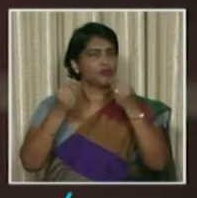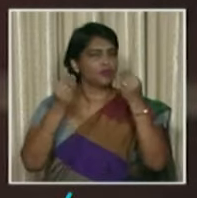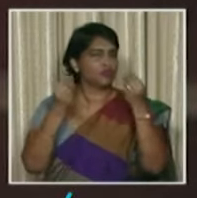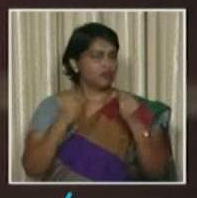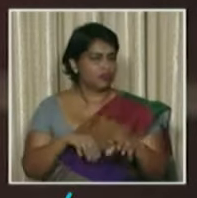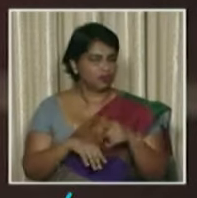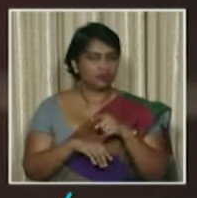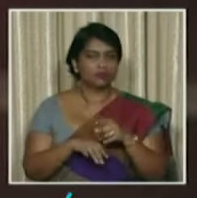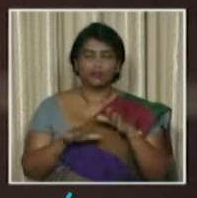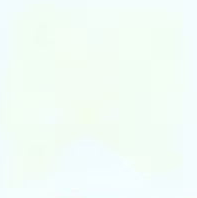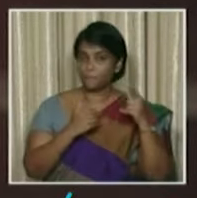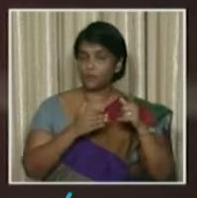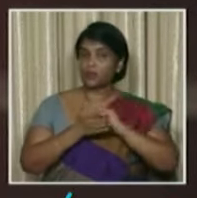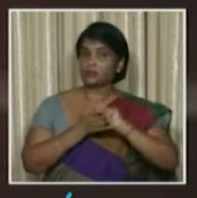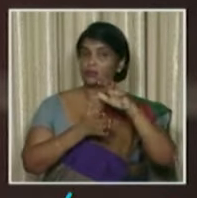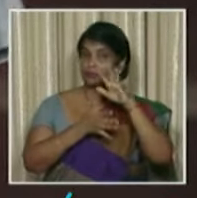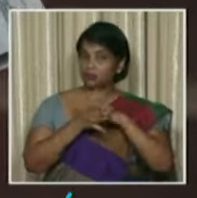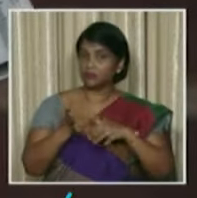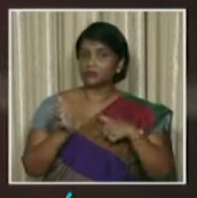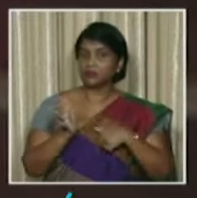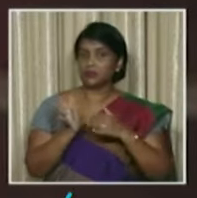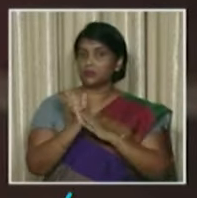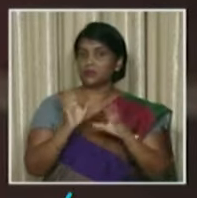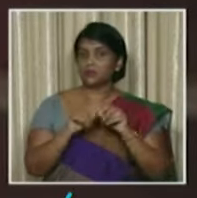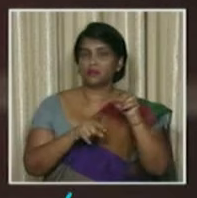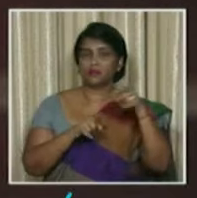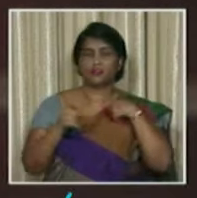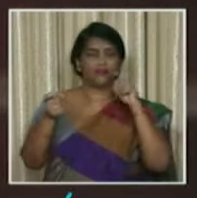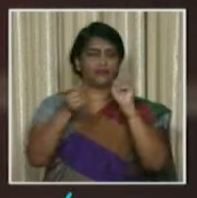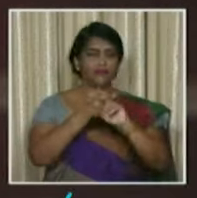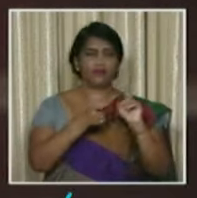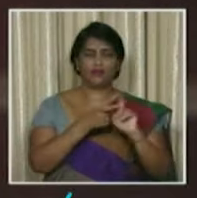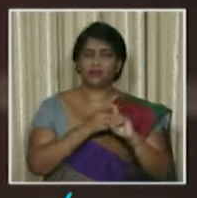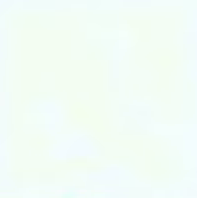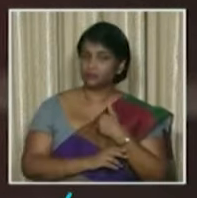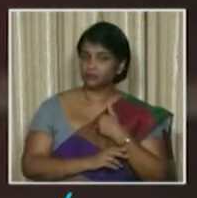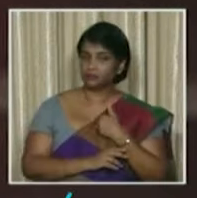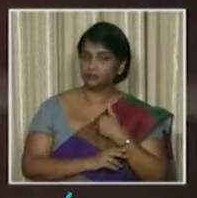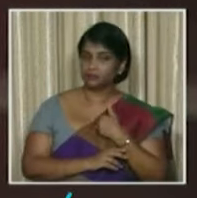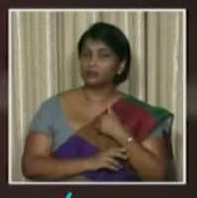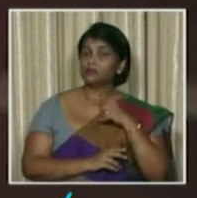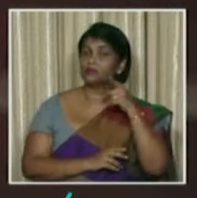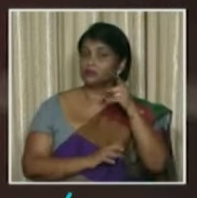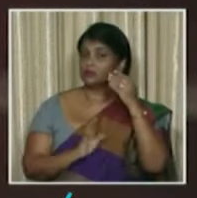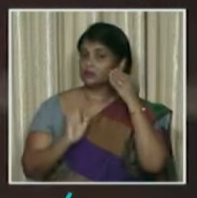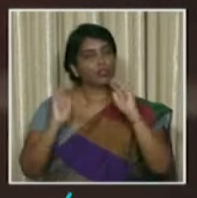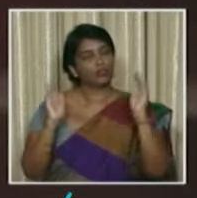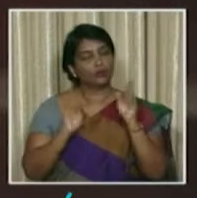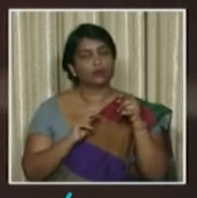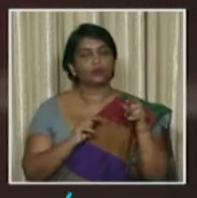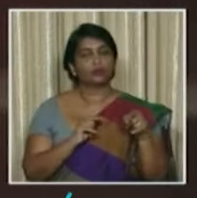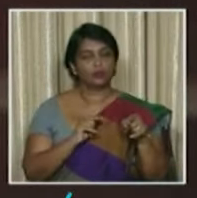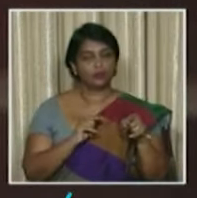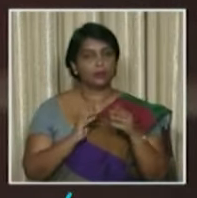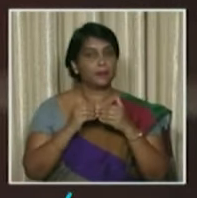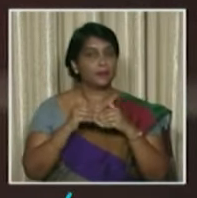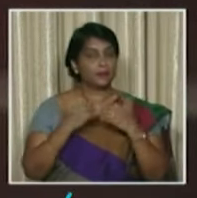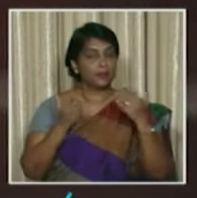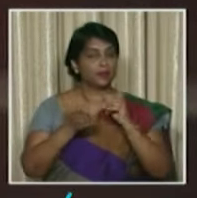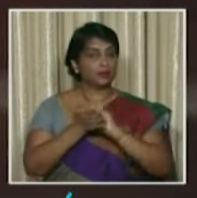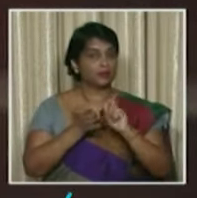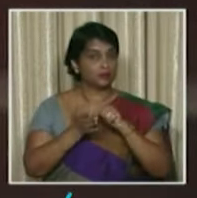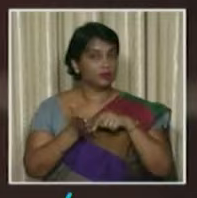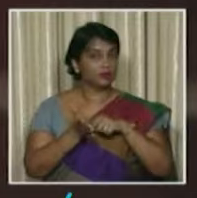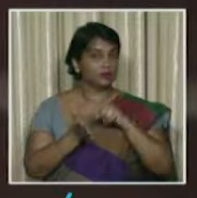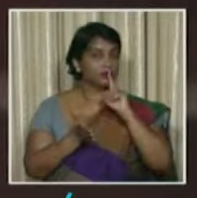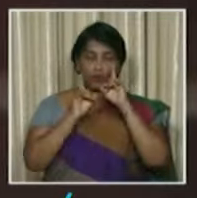කරලා උදුම සතුටක් ලබනවා. මට මේ මාධ්‍යවේදීත් එක්ක රණ්ඩු කරන්න උමනා නැහැ ගරු කතානායකතුමනි. ඔබතුමාගෙන් ඉල්ලීමක් කරනවා මේ පුවත්පතේ කතරුට දැනුම්